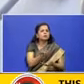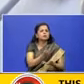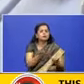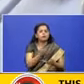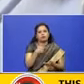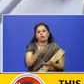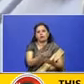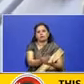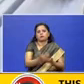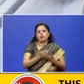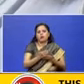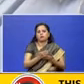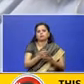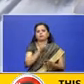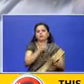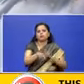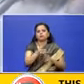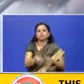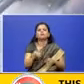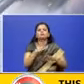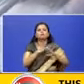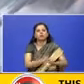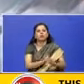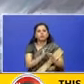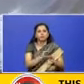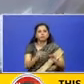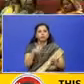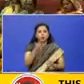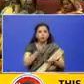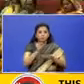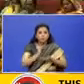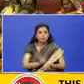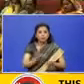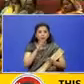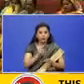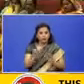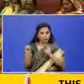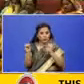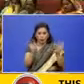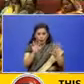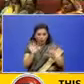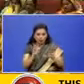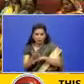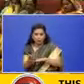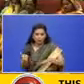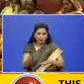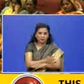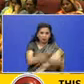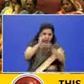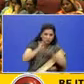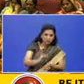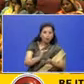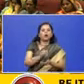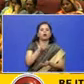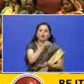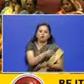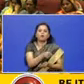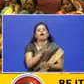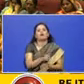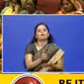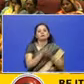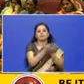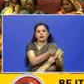बहुत मददगार साबित हो सकता है जिनका जन्म तय समय से पहले हो जाता है।